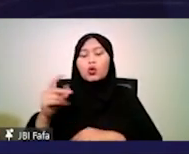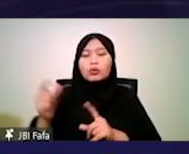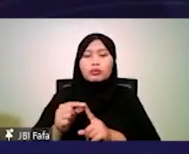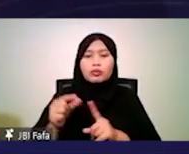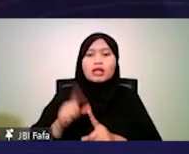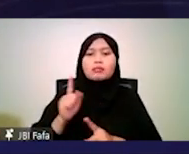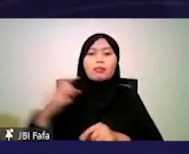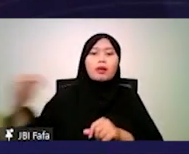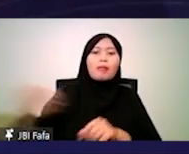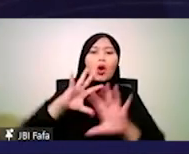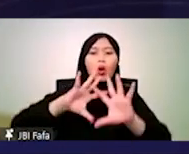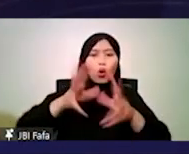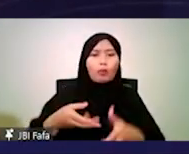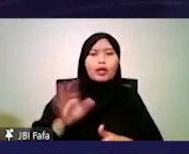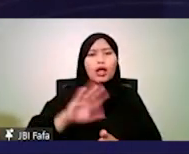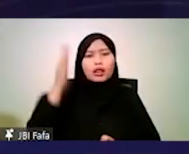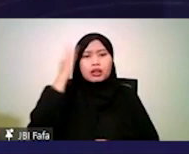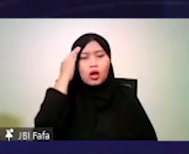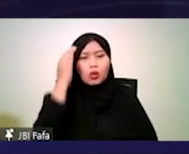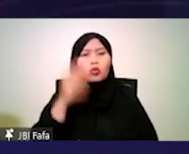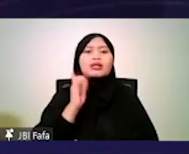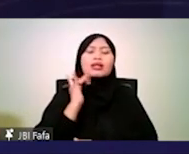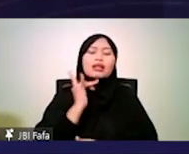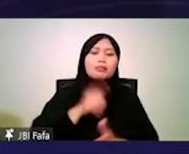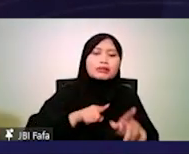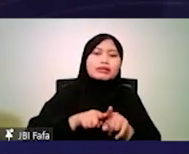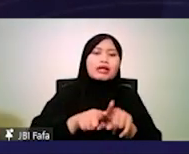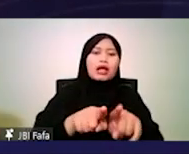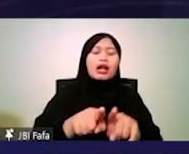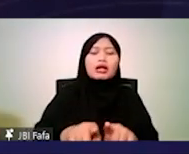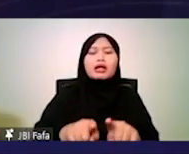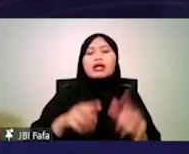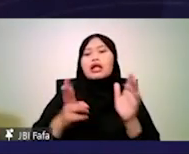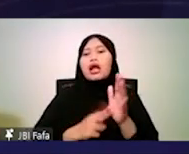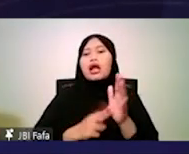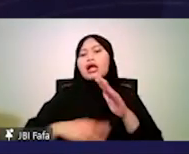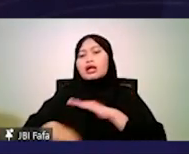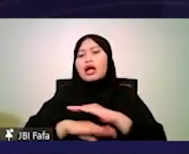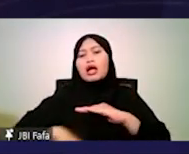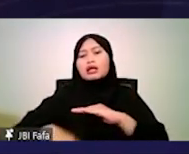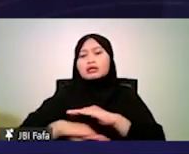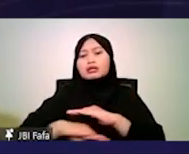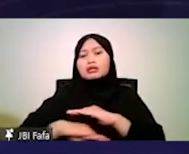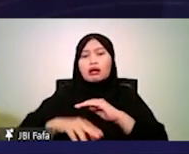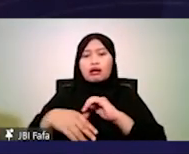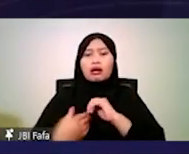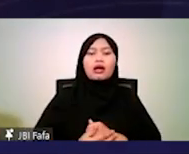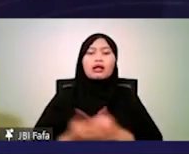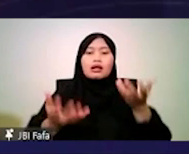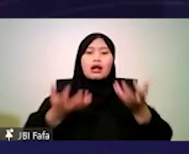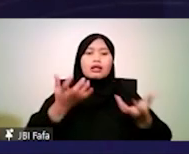menentu agar terus tetap sejalan dengan nilai-nilai mentalnya yaitu neraca